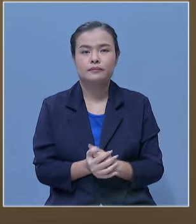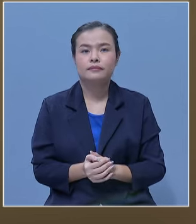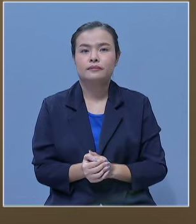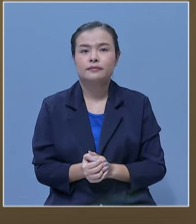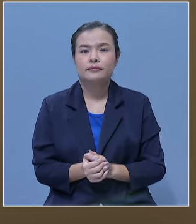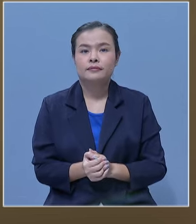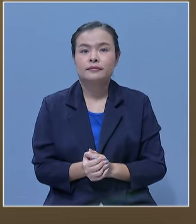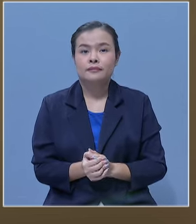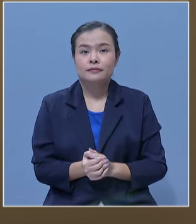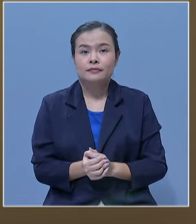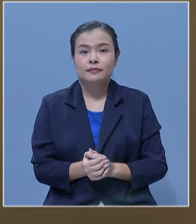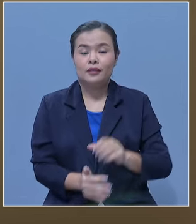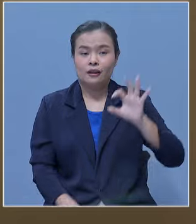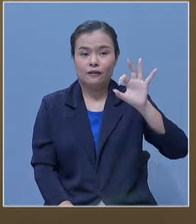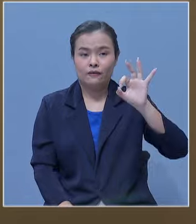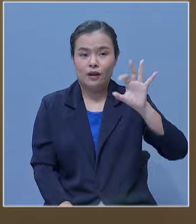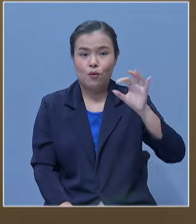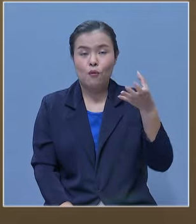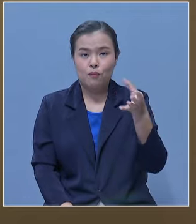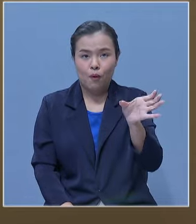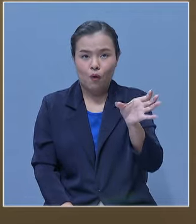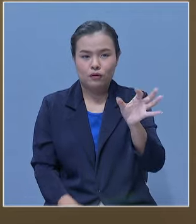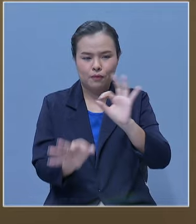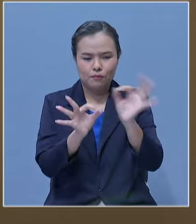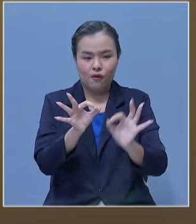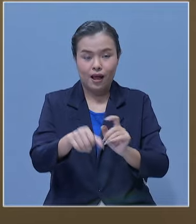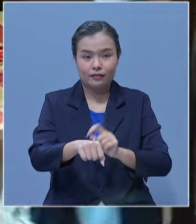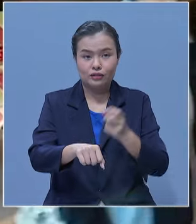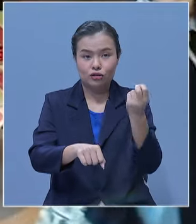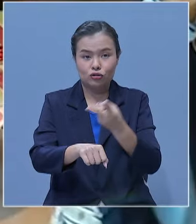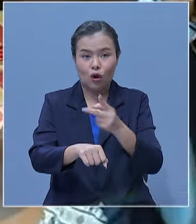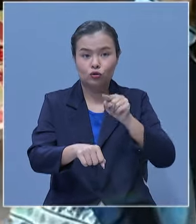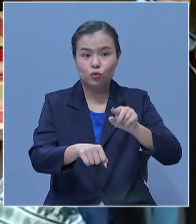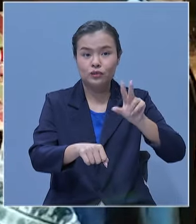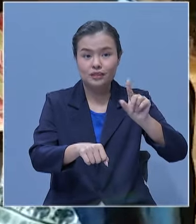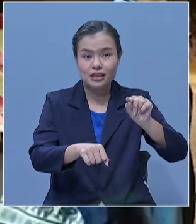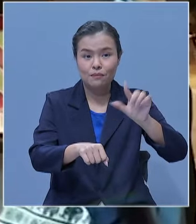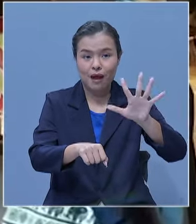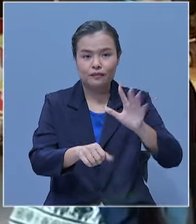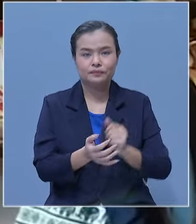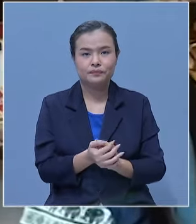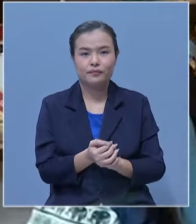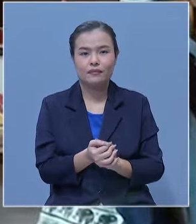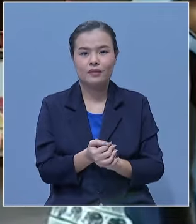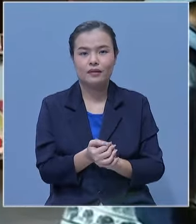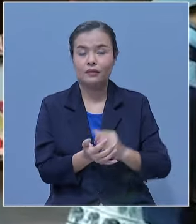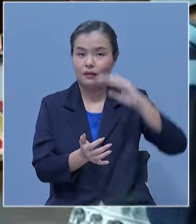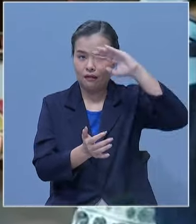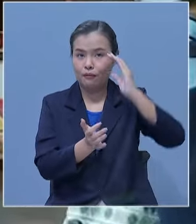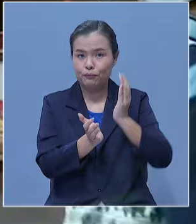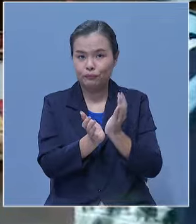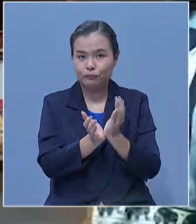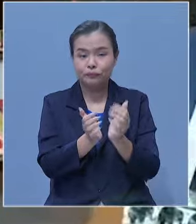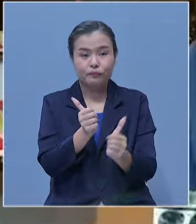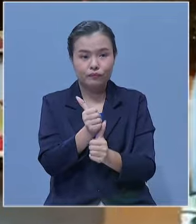อีกนะคะเพจสายไหมต้องรอดเนี่ยก็โพสต์ข้อความในช่วง 2:25 บอกว่า2:00 พลตำรวจตรีนพสินภูลส